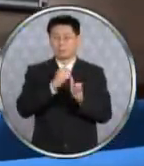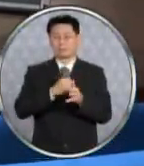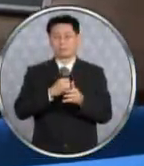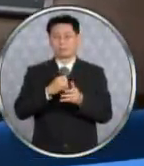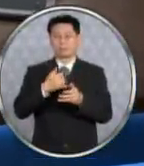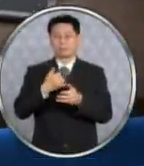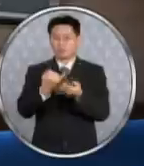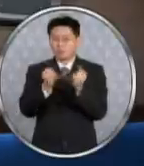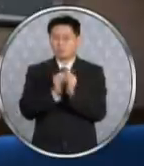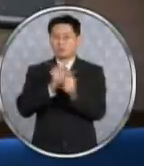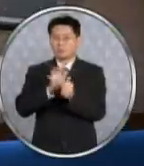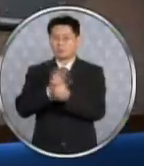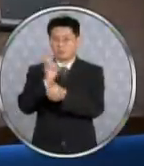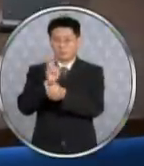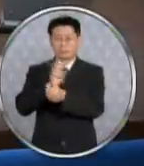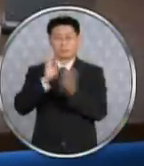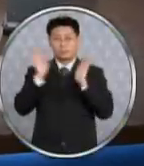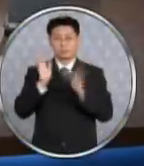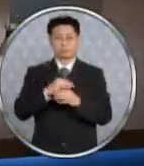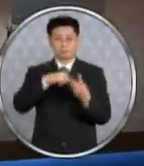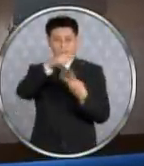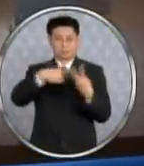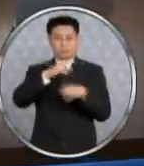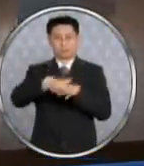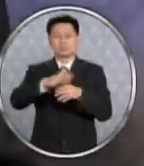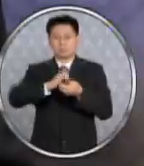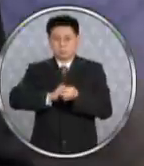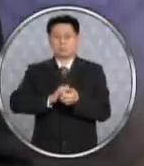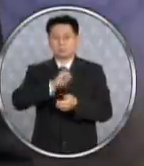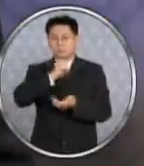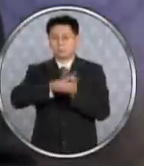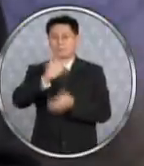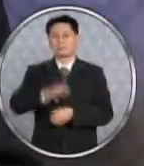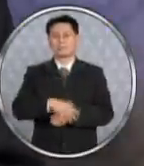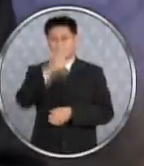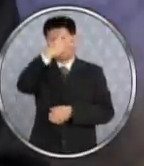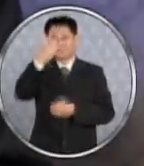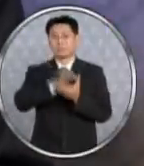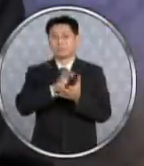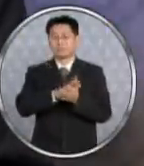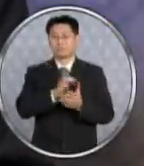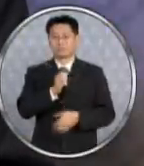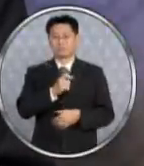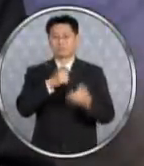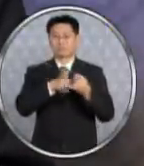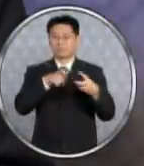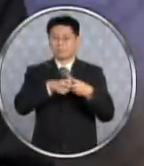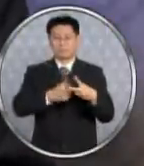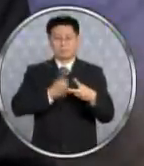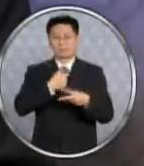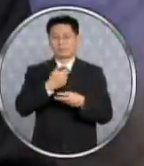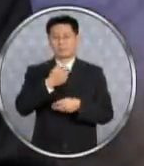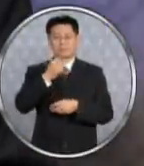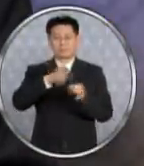童，因为这三件事将决定台湾的未来。青年朋友，打工待遇差、就业难、